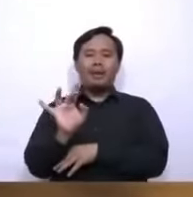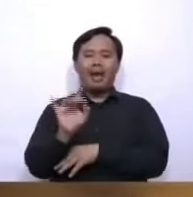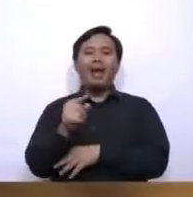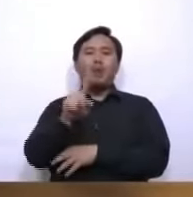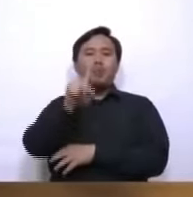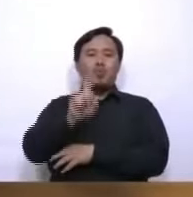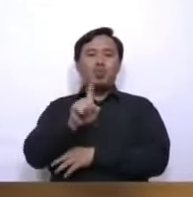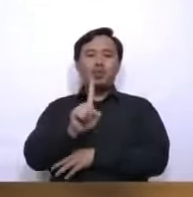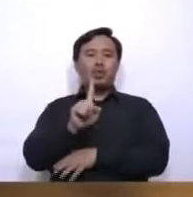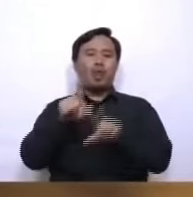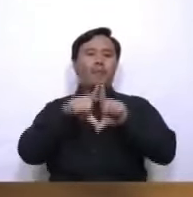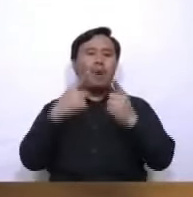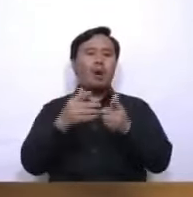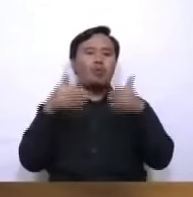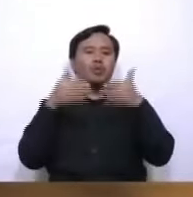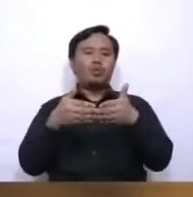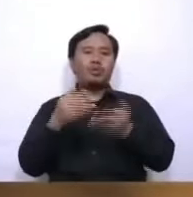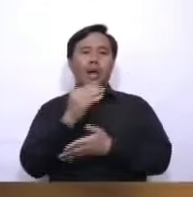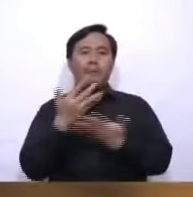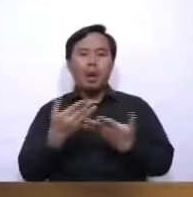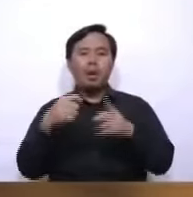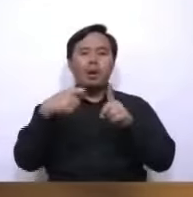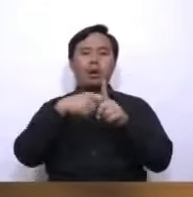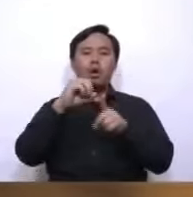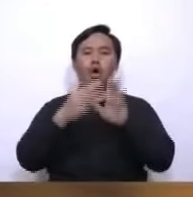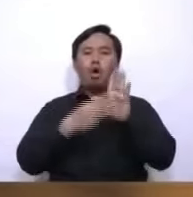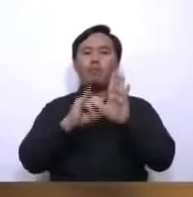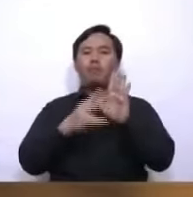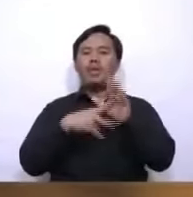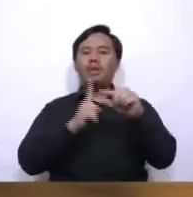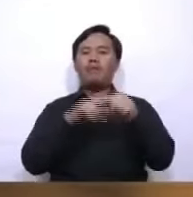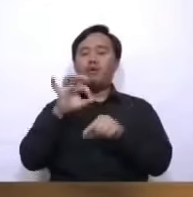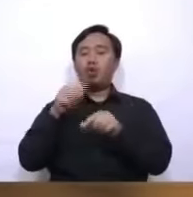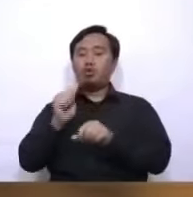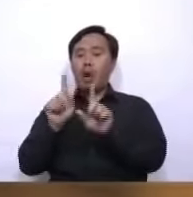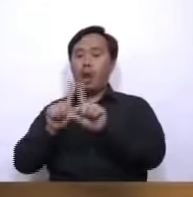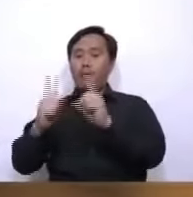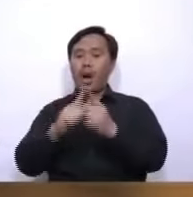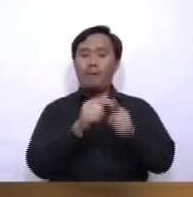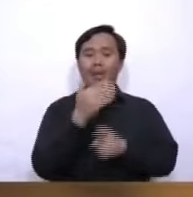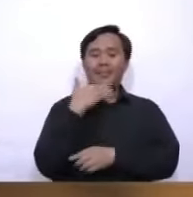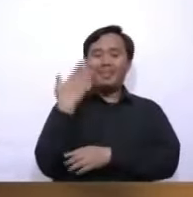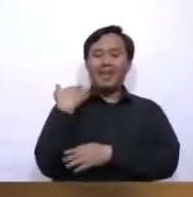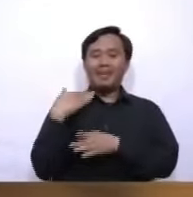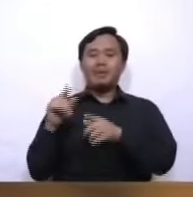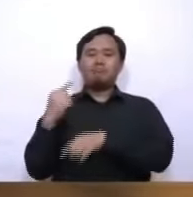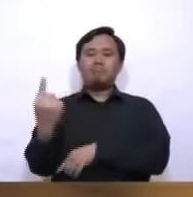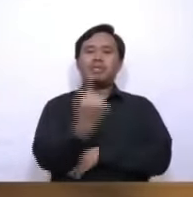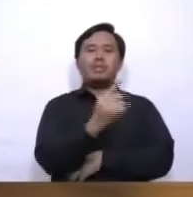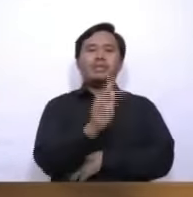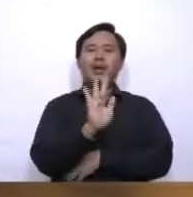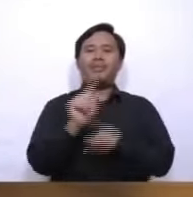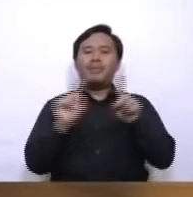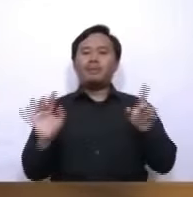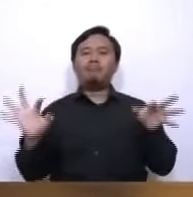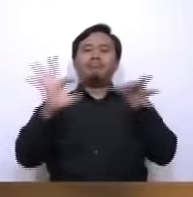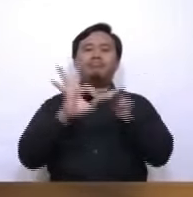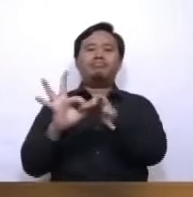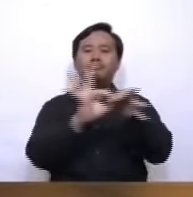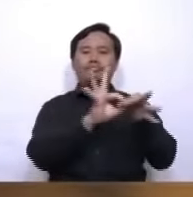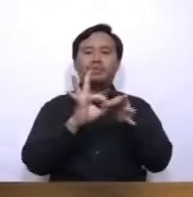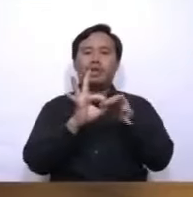diperlukan satu lembaga, Kominfo, yang mengintegrasikan seluruh kelembagaan tidak menggarap proyeknya masing-masing. Ini adalah